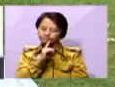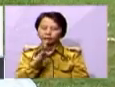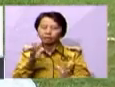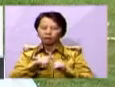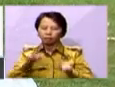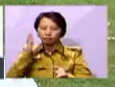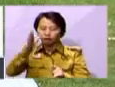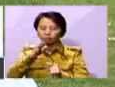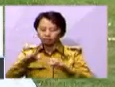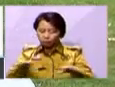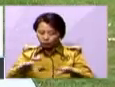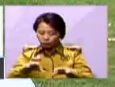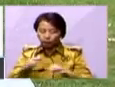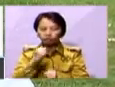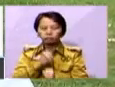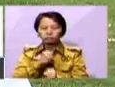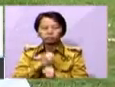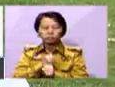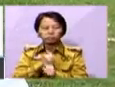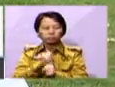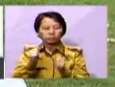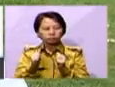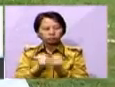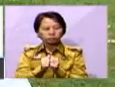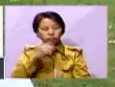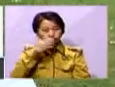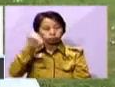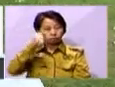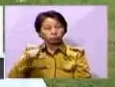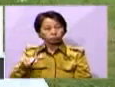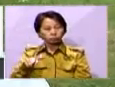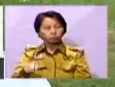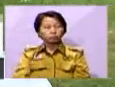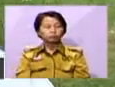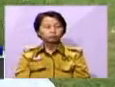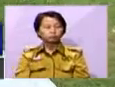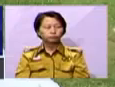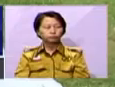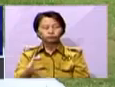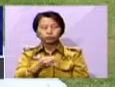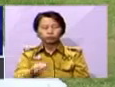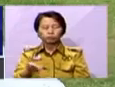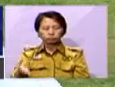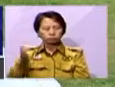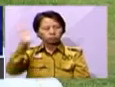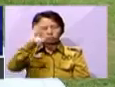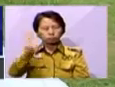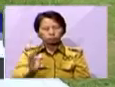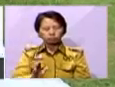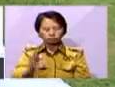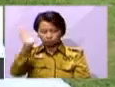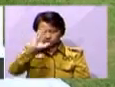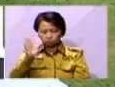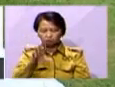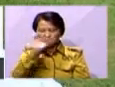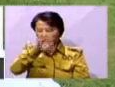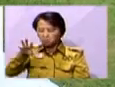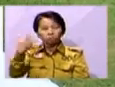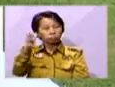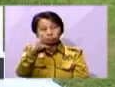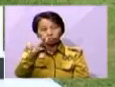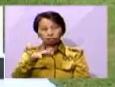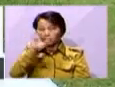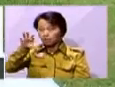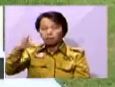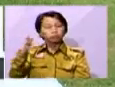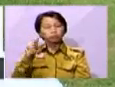akan melaksanakan kerja dengan yang terbaik dan tak pernah dia maki orang,